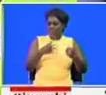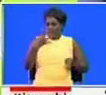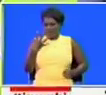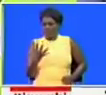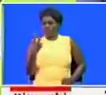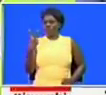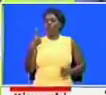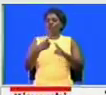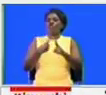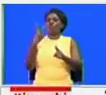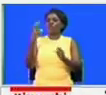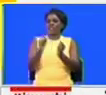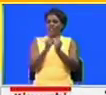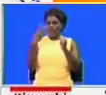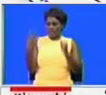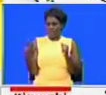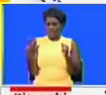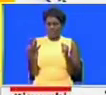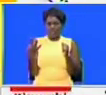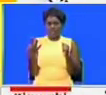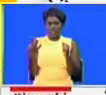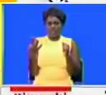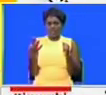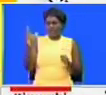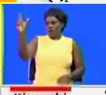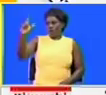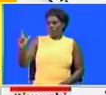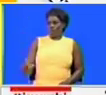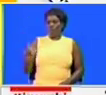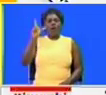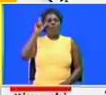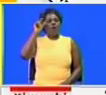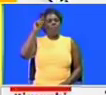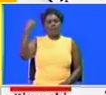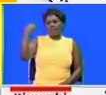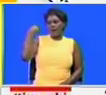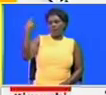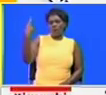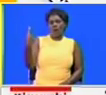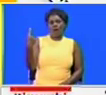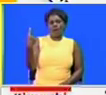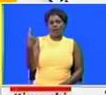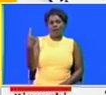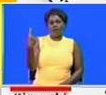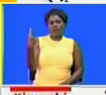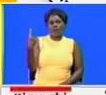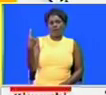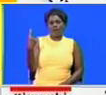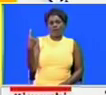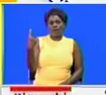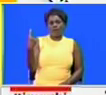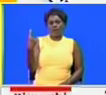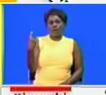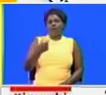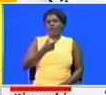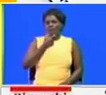5,222,642 since 2013. Katika pwani ya Kenya, kaunti ya Mombasa inaongoza kwa wapiga kura 580,000, huku katika eneo